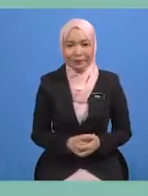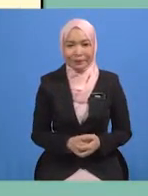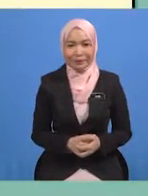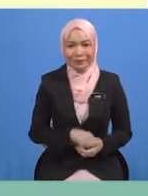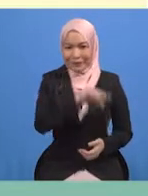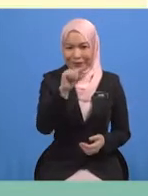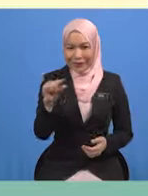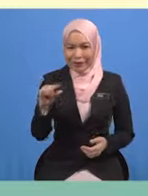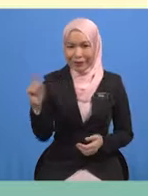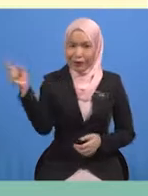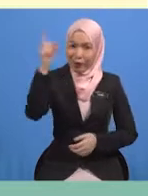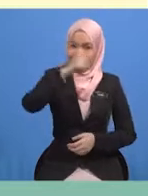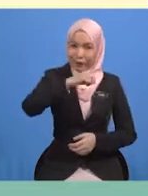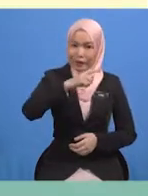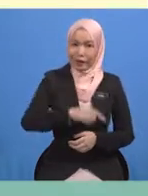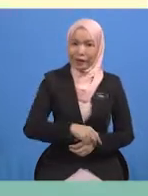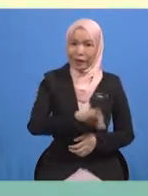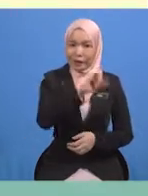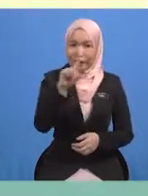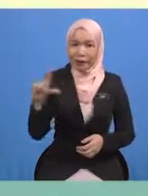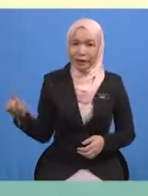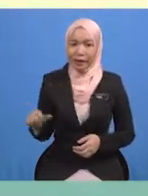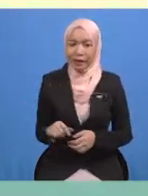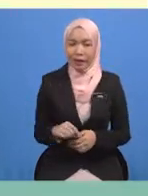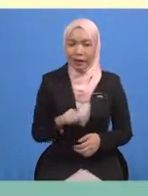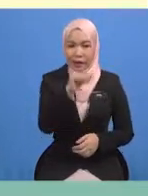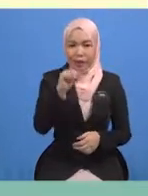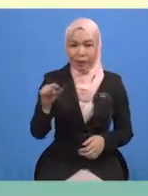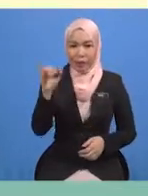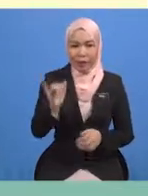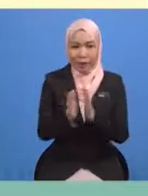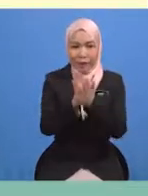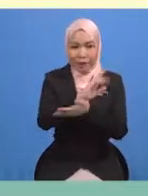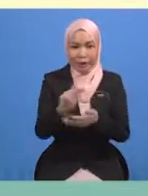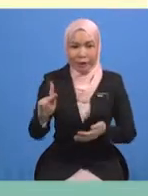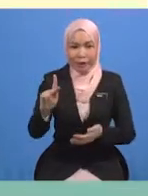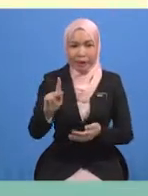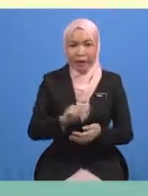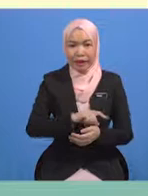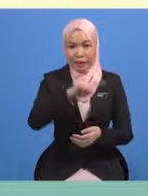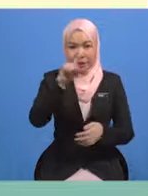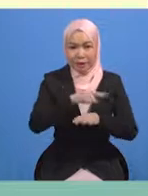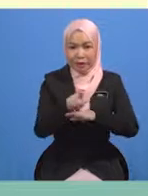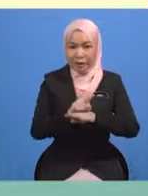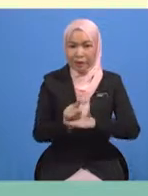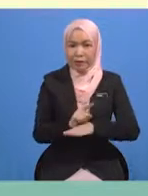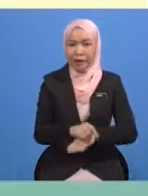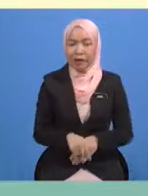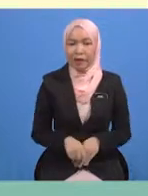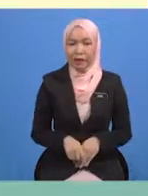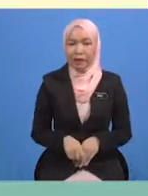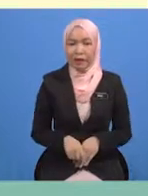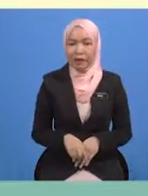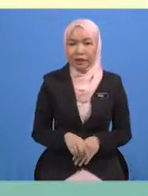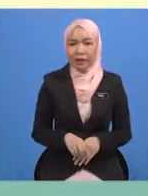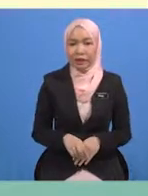Gelombang melintang ialah gelombang yang menyebabkan zarah-zarah medium bergetar berserenjang